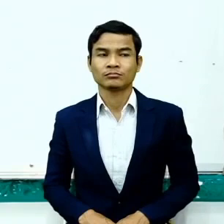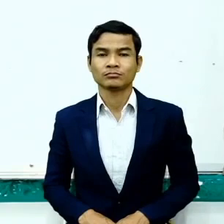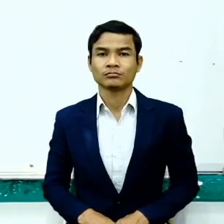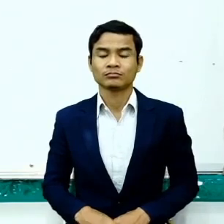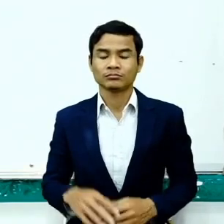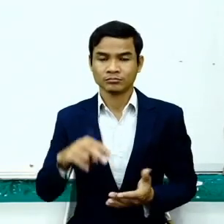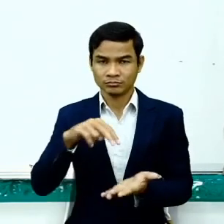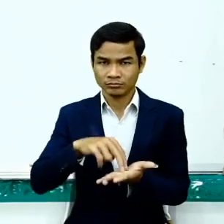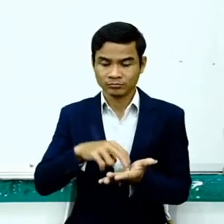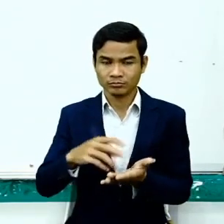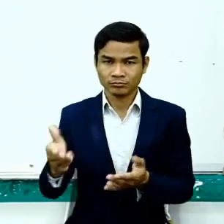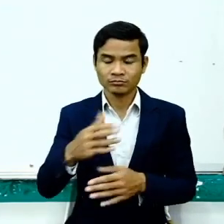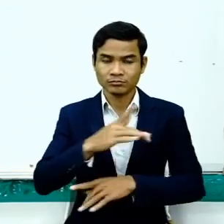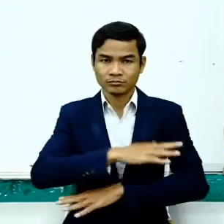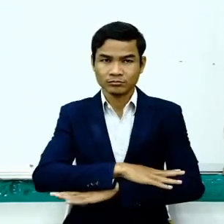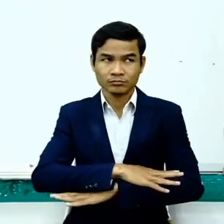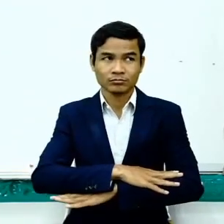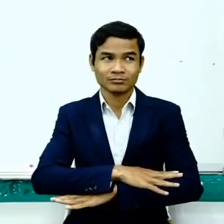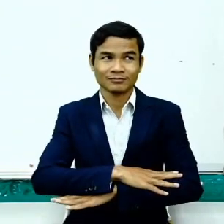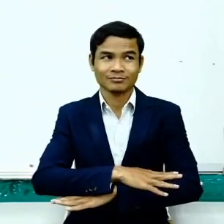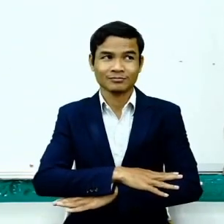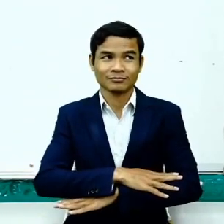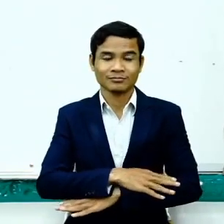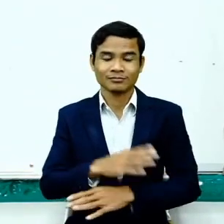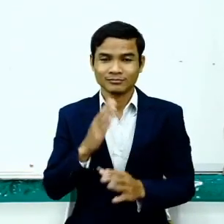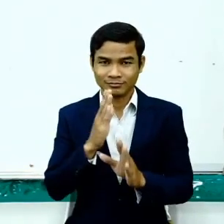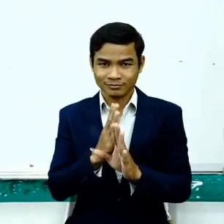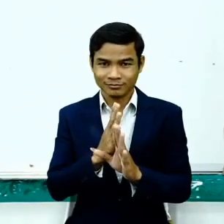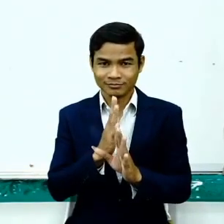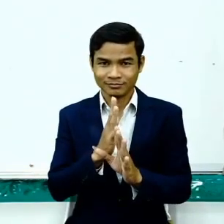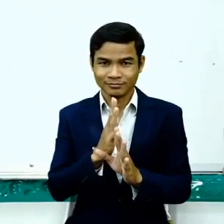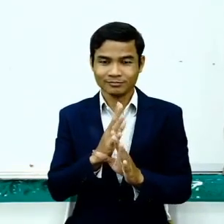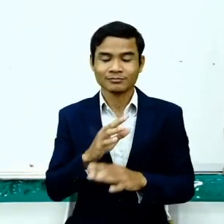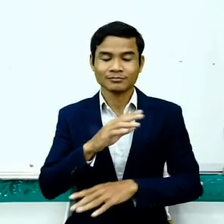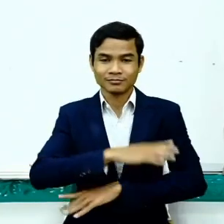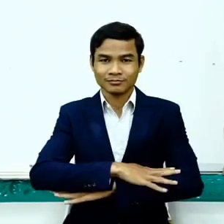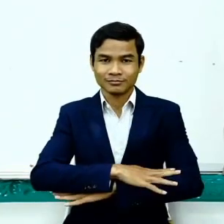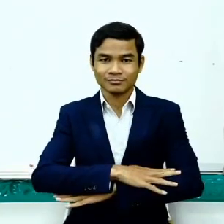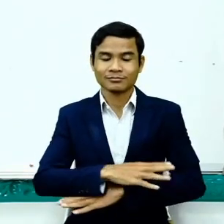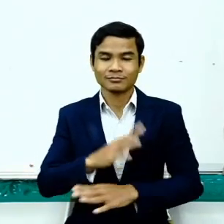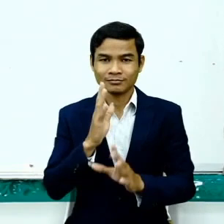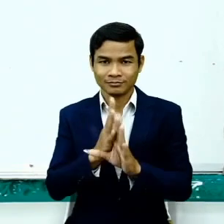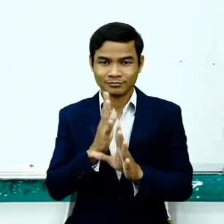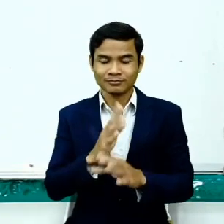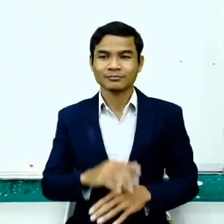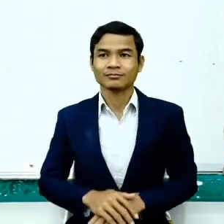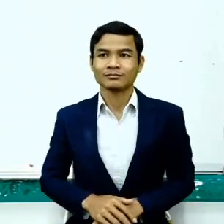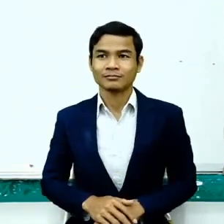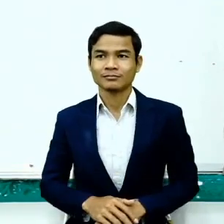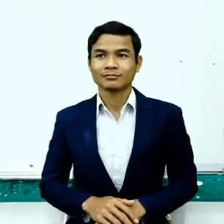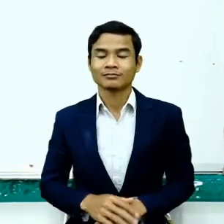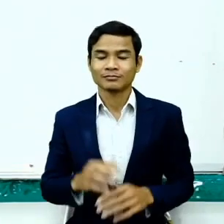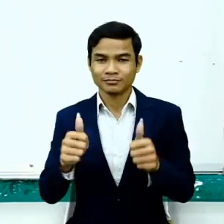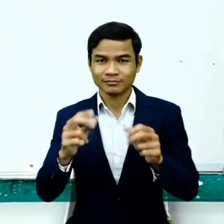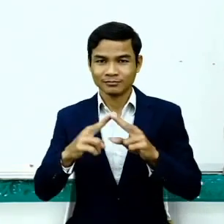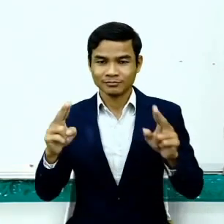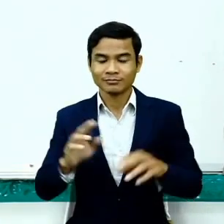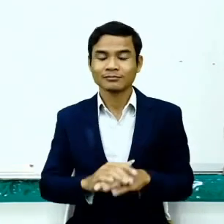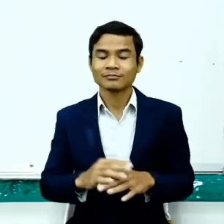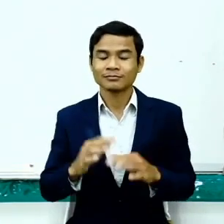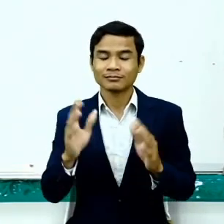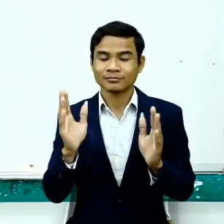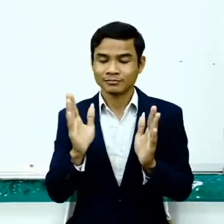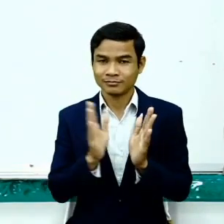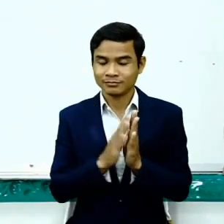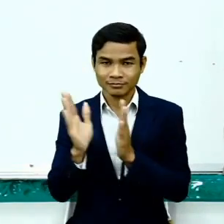và có cho lắng xâm rạp trông xâm rạp trông chà là ổn nè tại lấy những